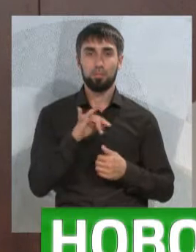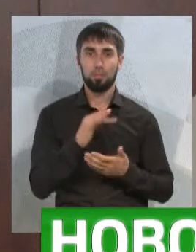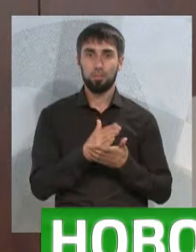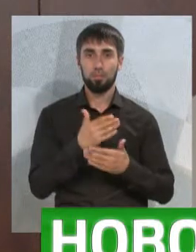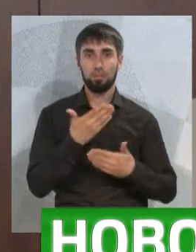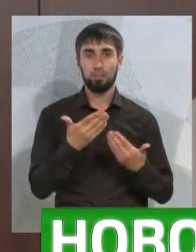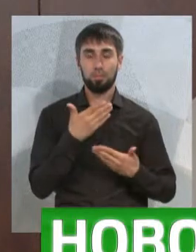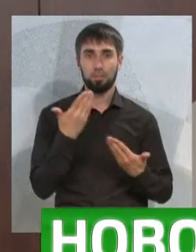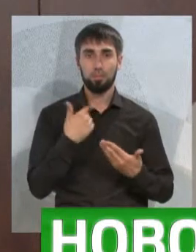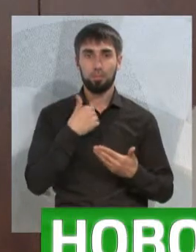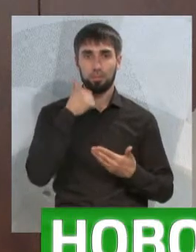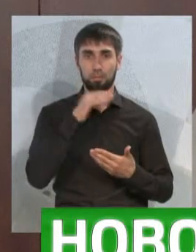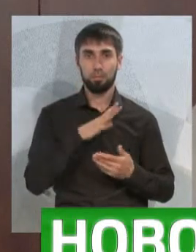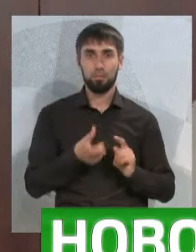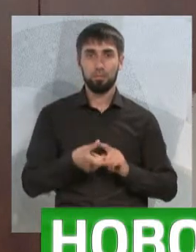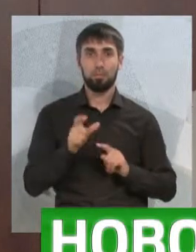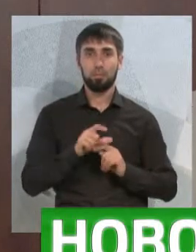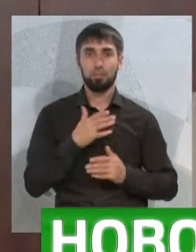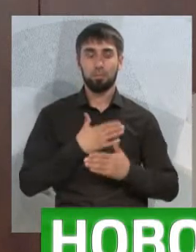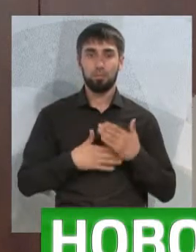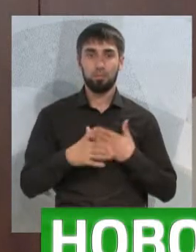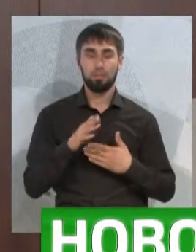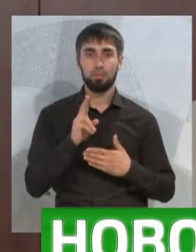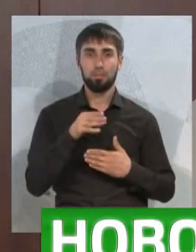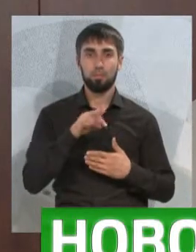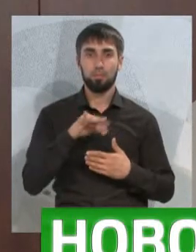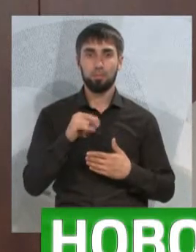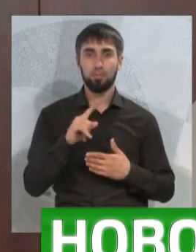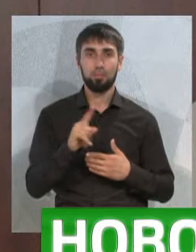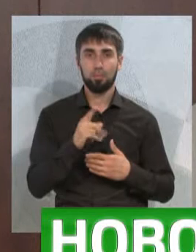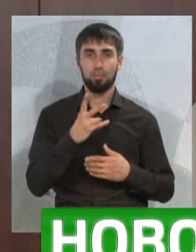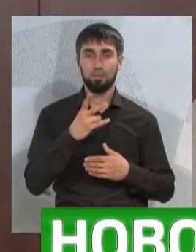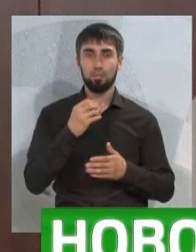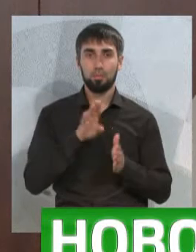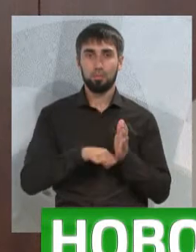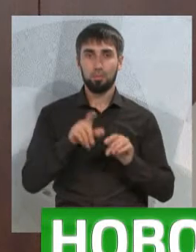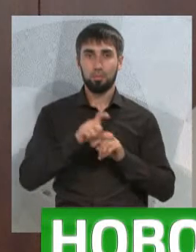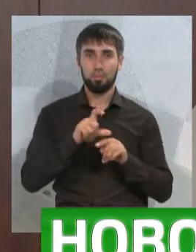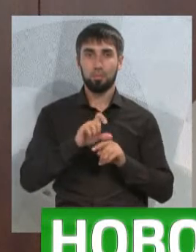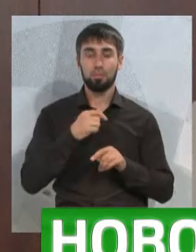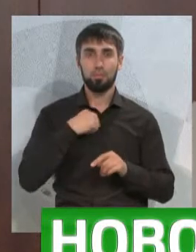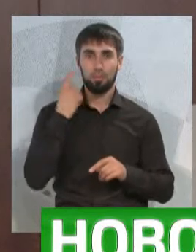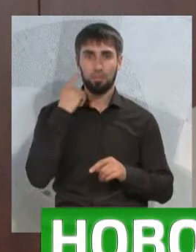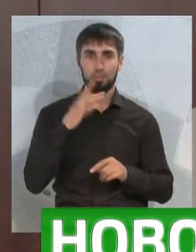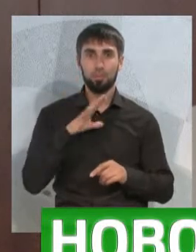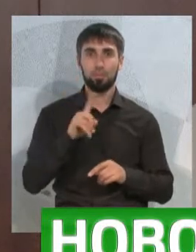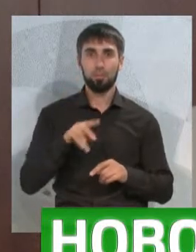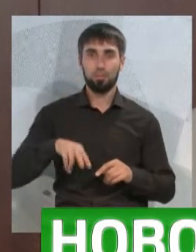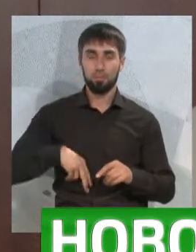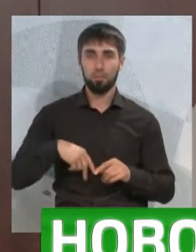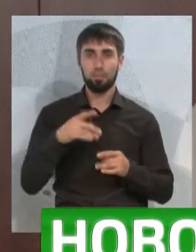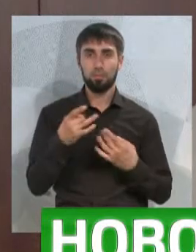замусорено. Но мы вчера были очень рады к тому, что не просто на словах, мы слышали от директора, от других сотрудников о том, что